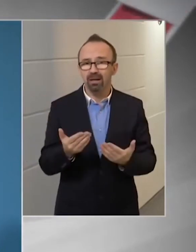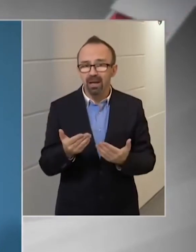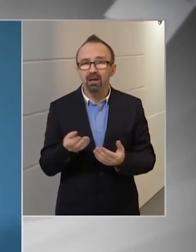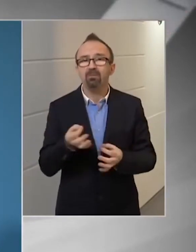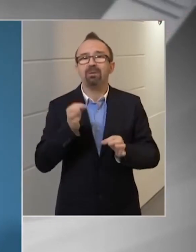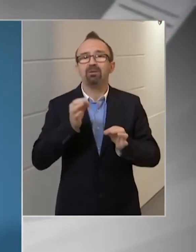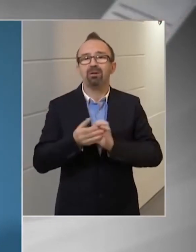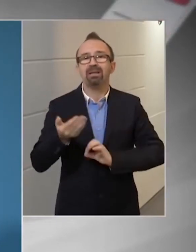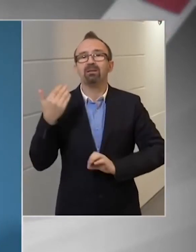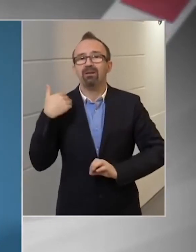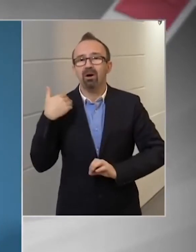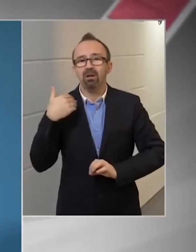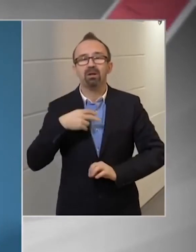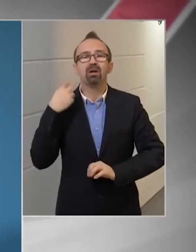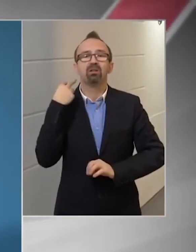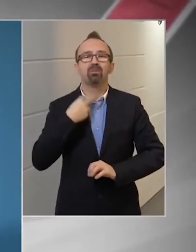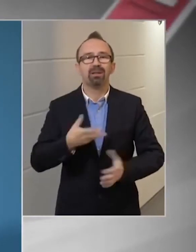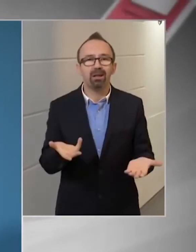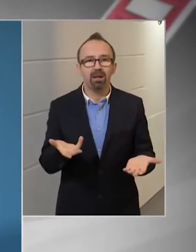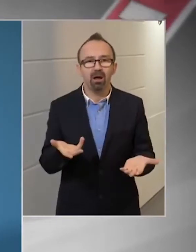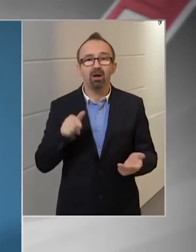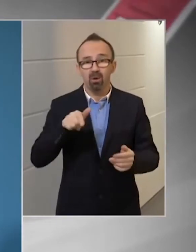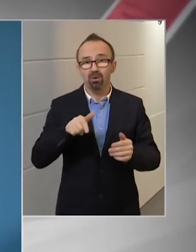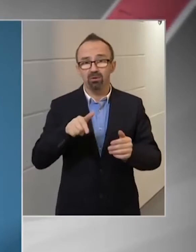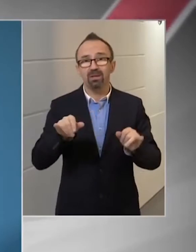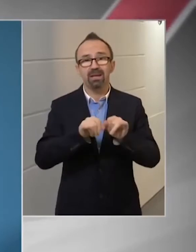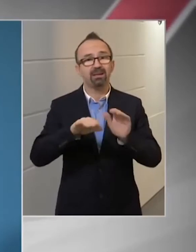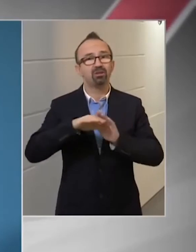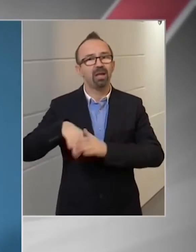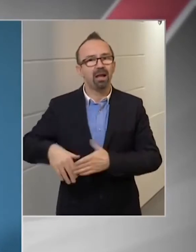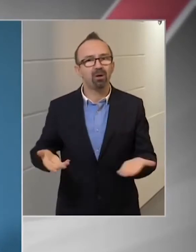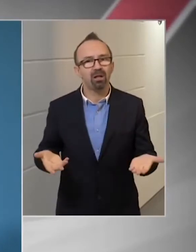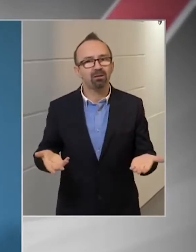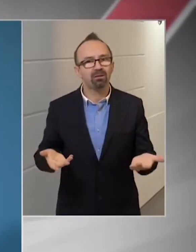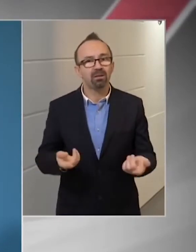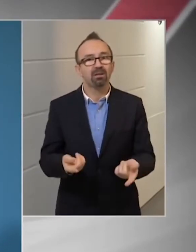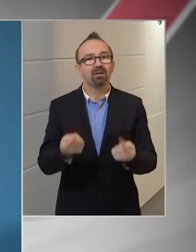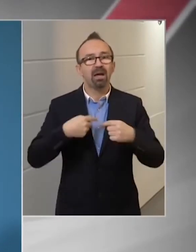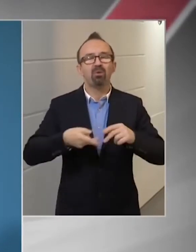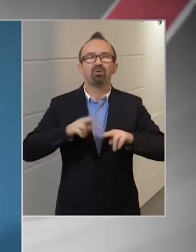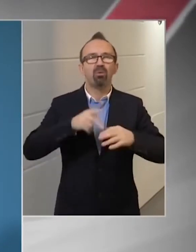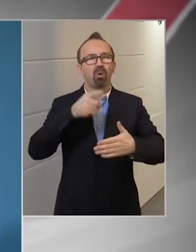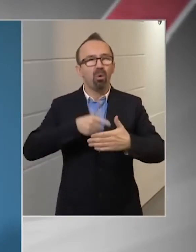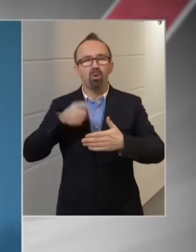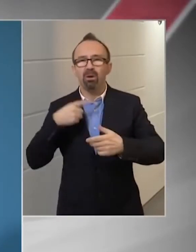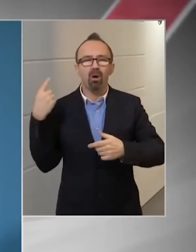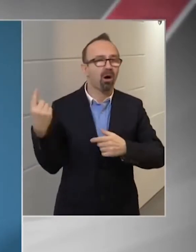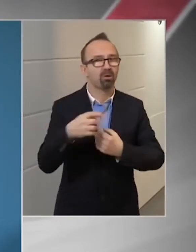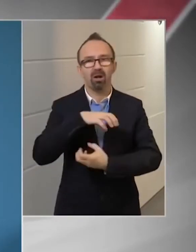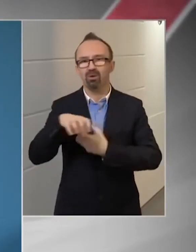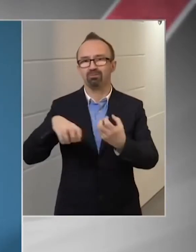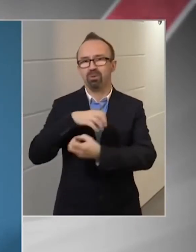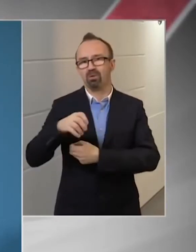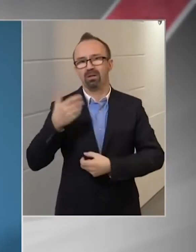mi történt tavaly Nagy-Britanniában. Ott ugye elmaradt az érettségi, és ebből hónapokig tartó hatalmas botrányok